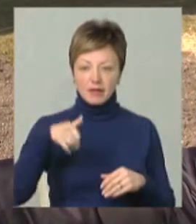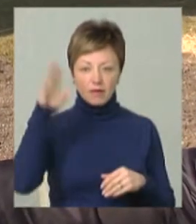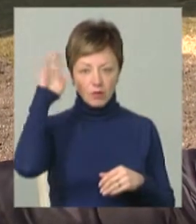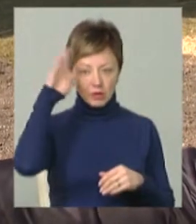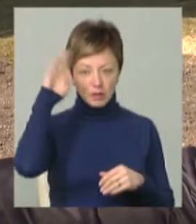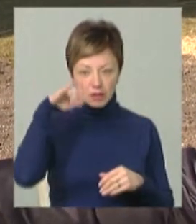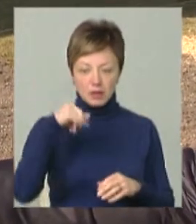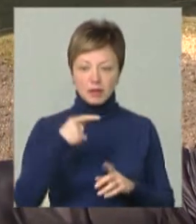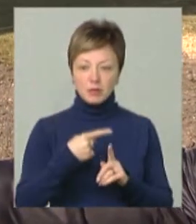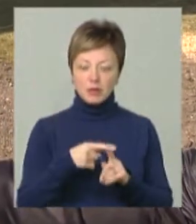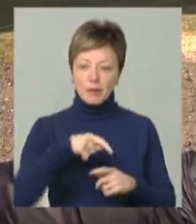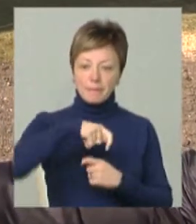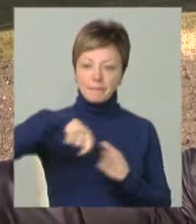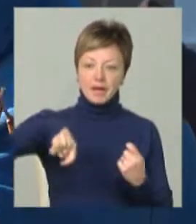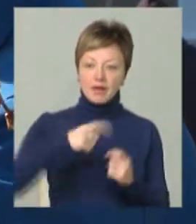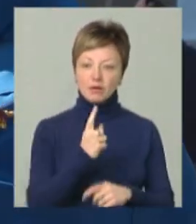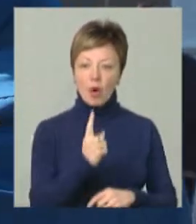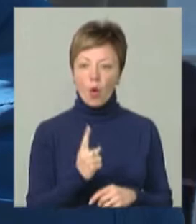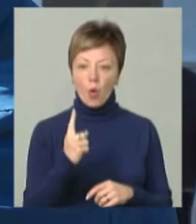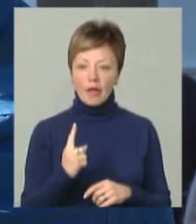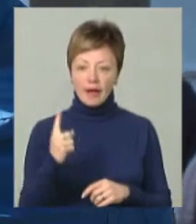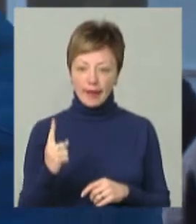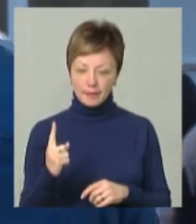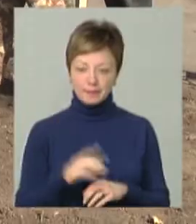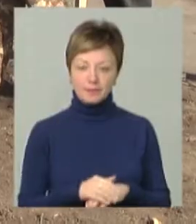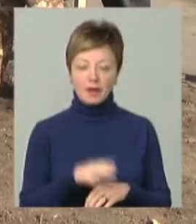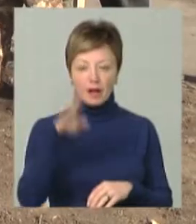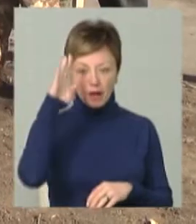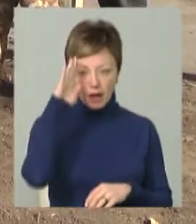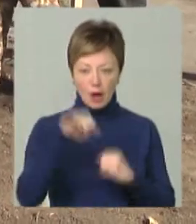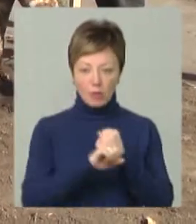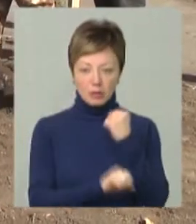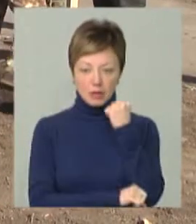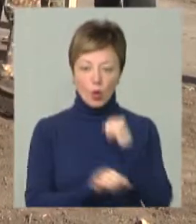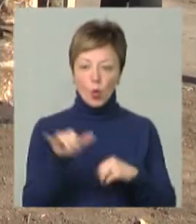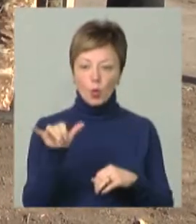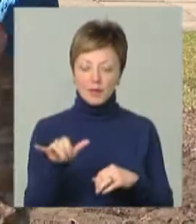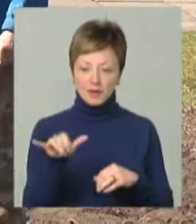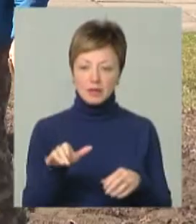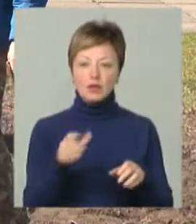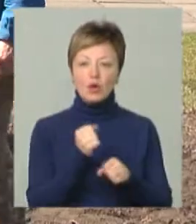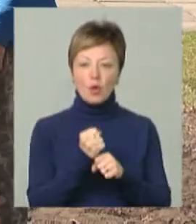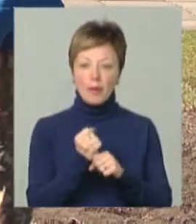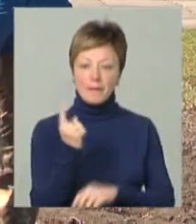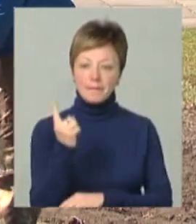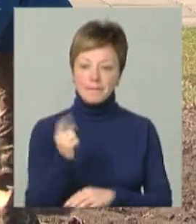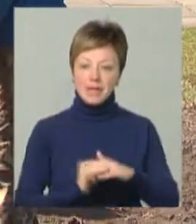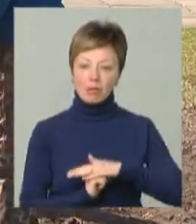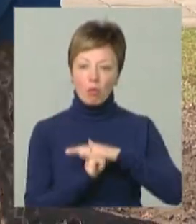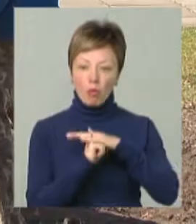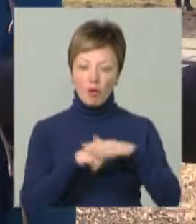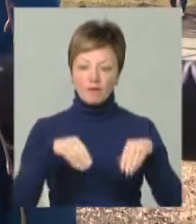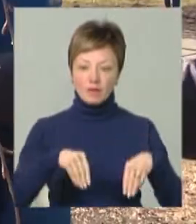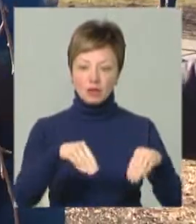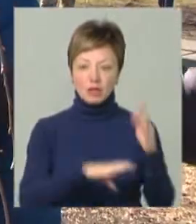і прив'язуємо спеціальні колики. Садівник університету Микола Міський разом із колегами робить підпори для щойно висаджених